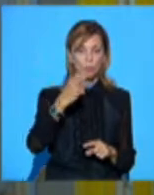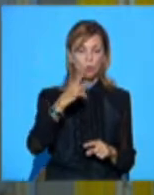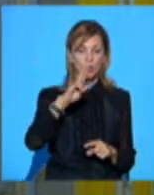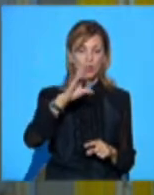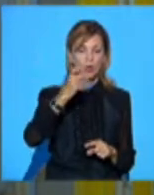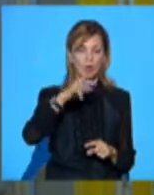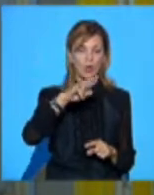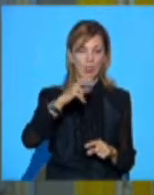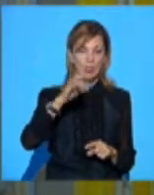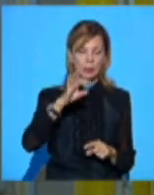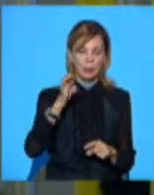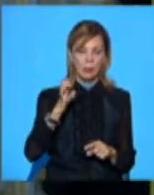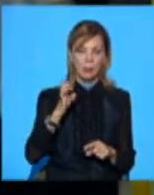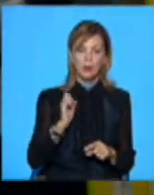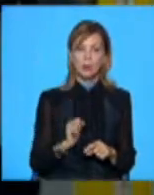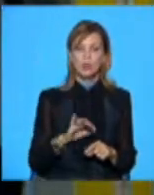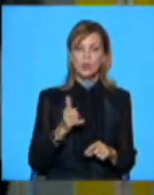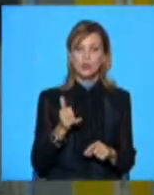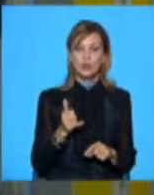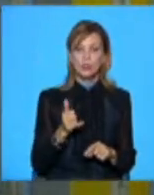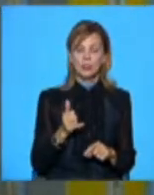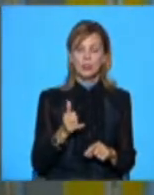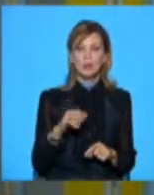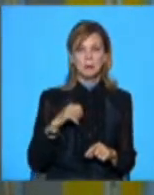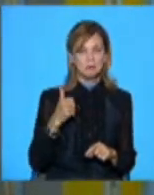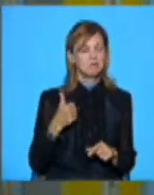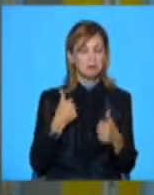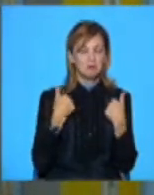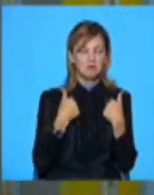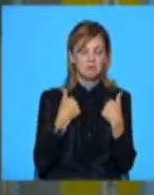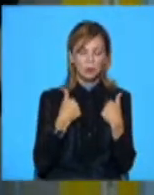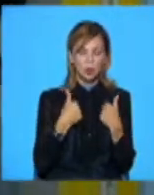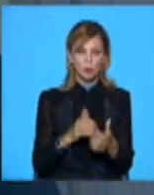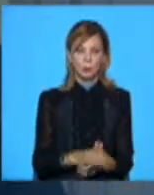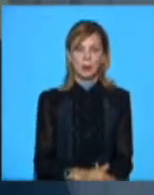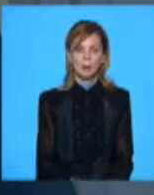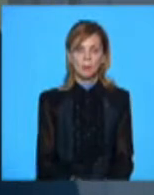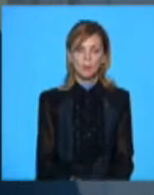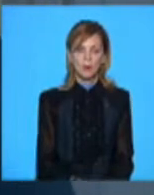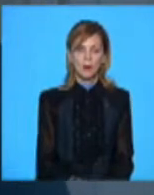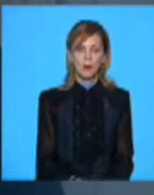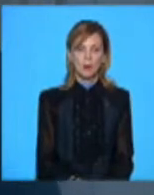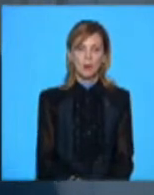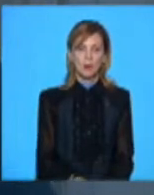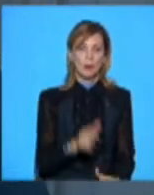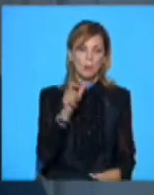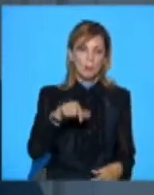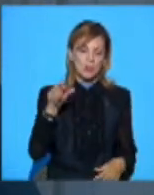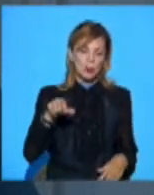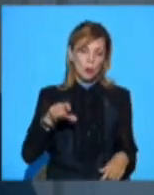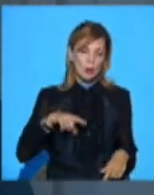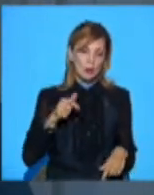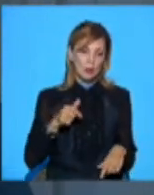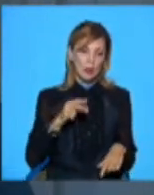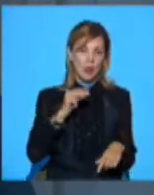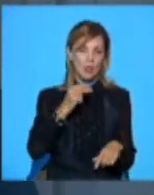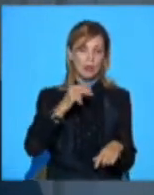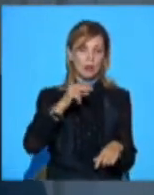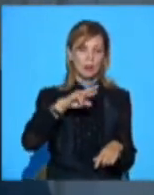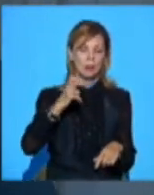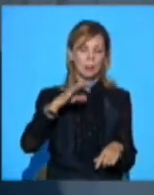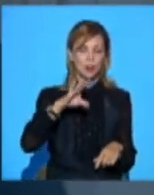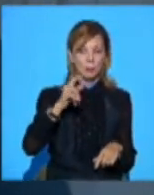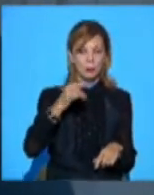Purcărete și chiar că a fost minunat. Publicul era foarte receptiv, cred, la